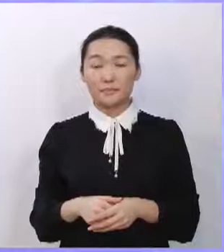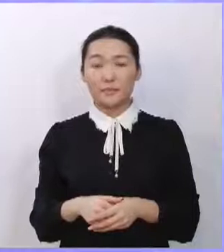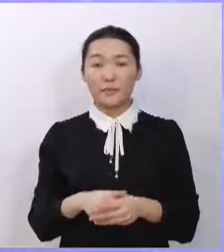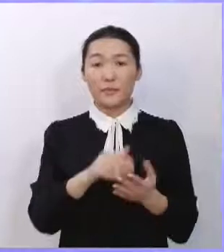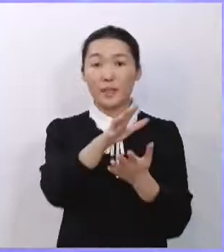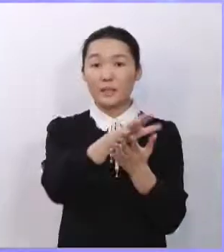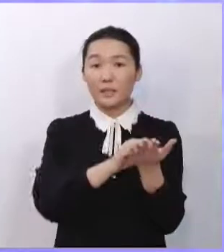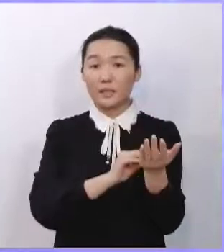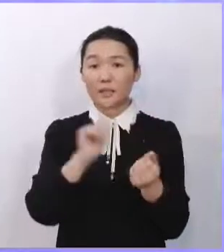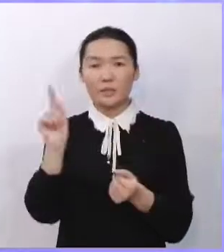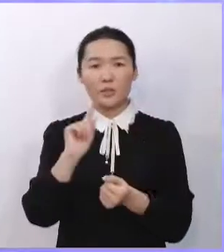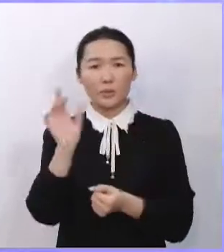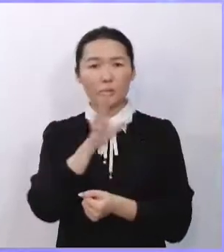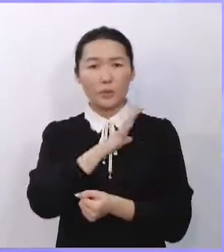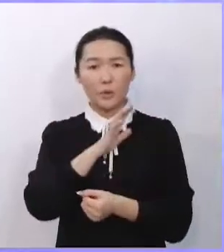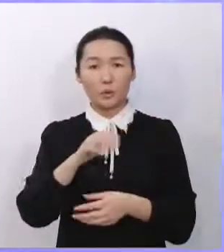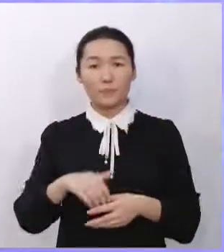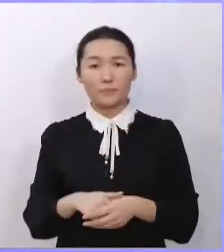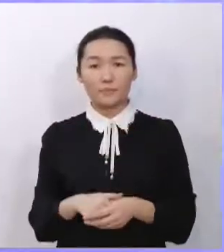Текст эмне жөнүндө болду?